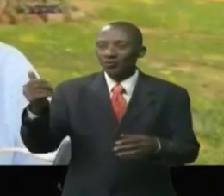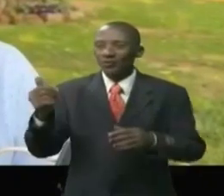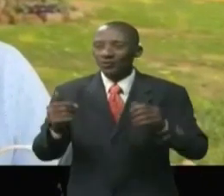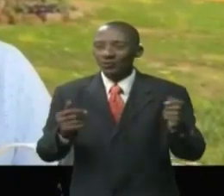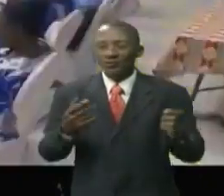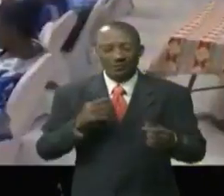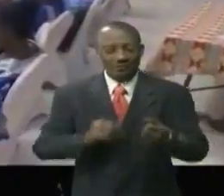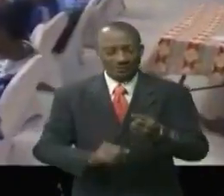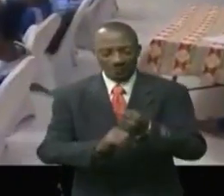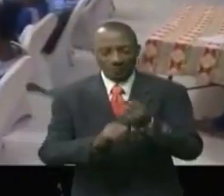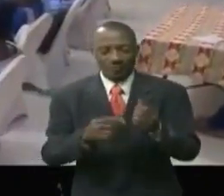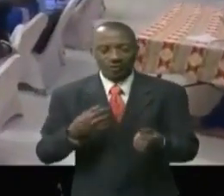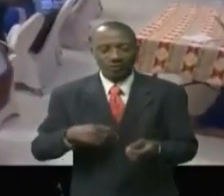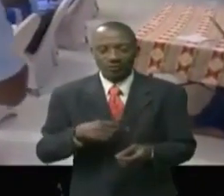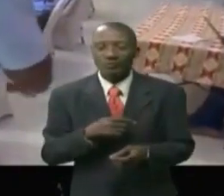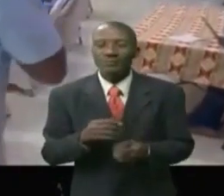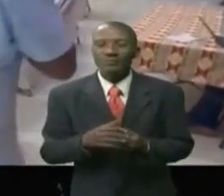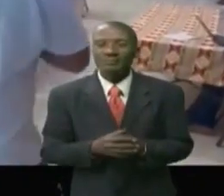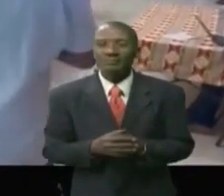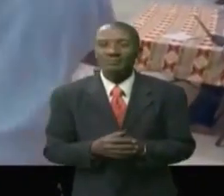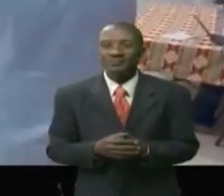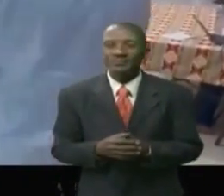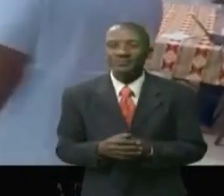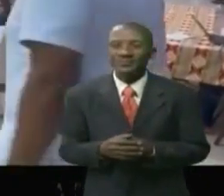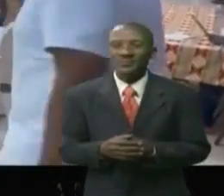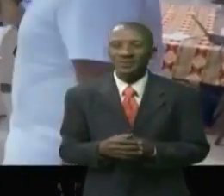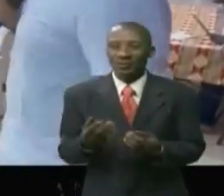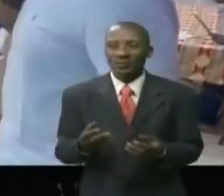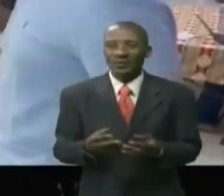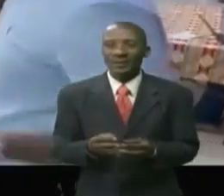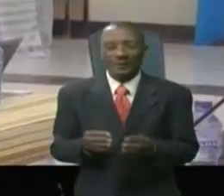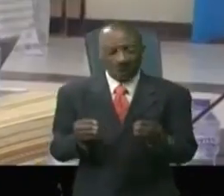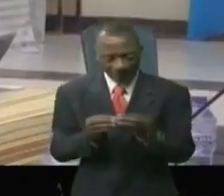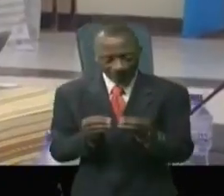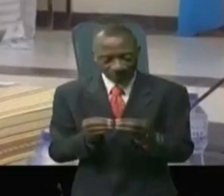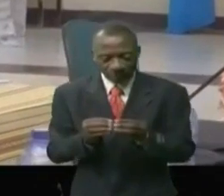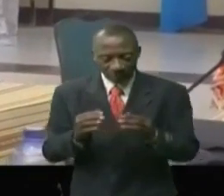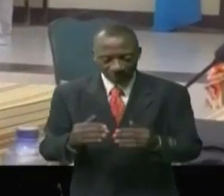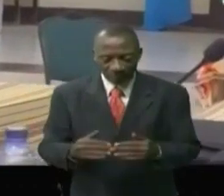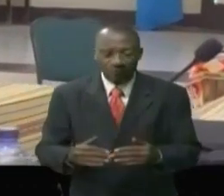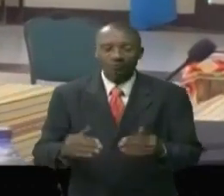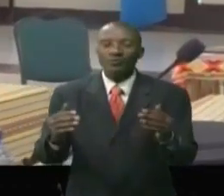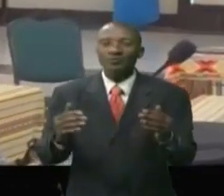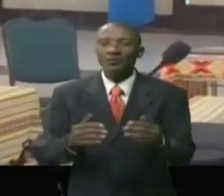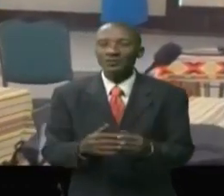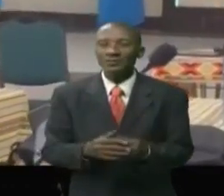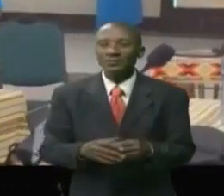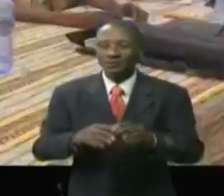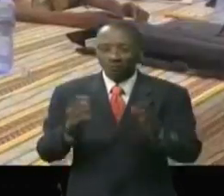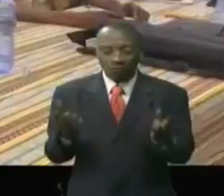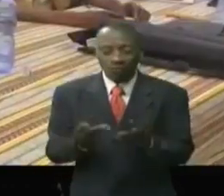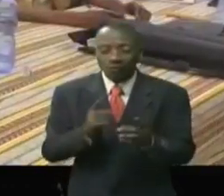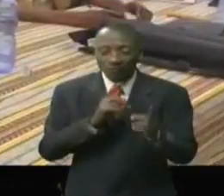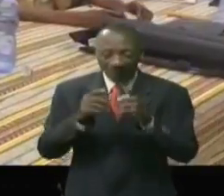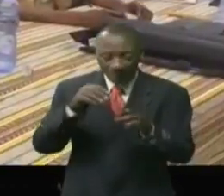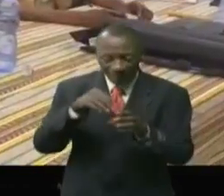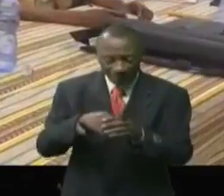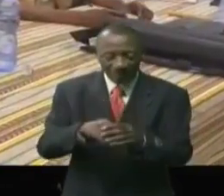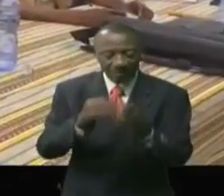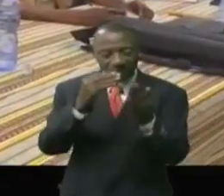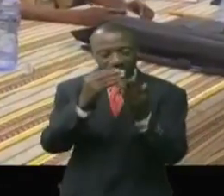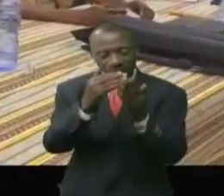la RVC cette session prépare les journalistes à se spécialiser dans un domaine envie de compétir au prix du